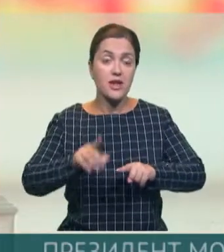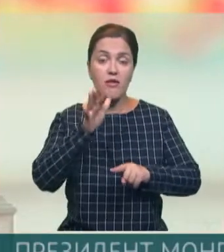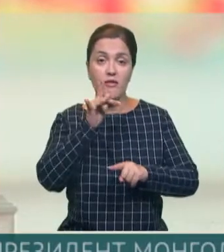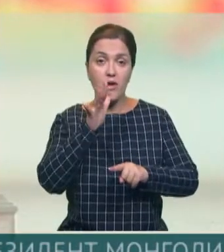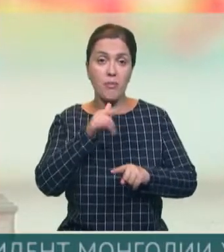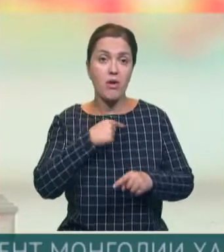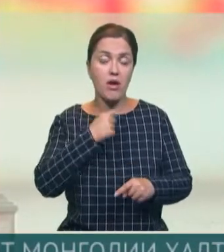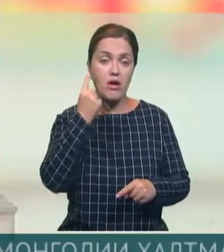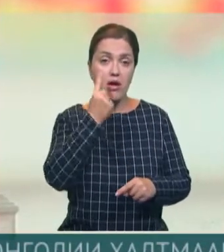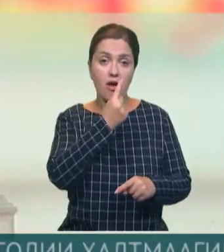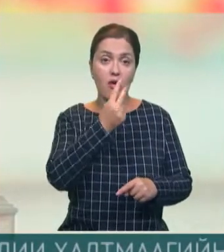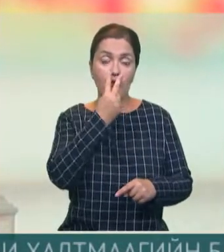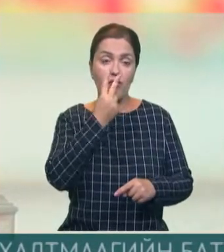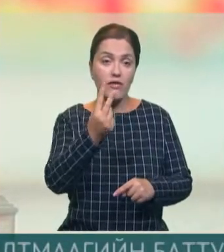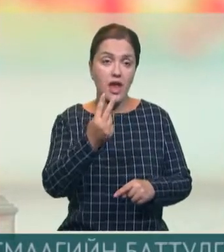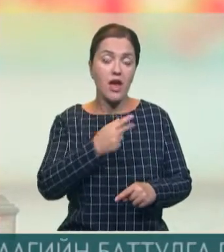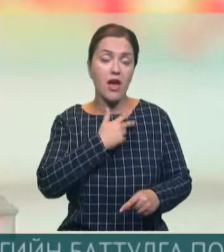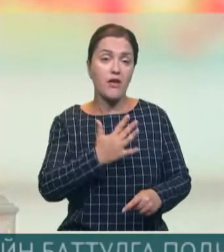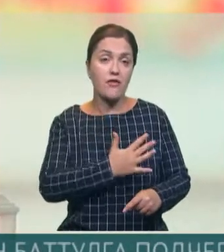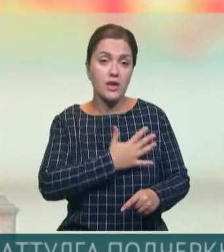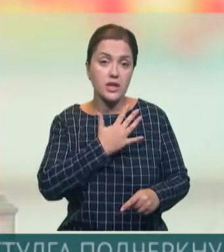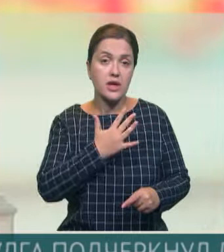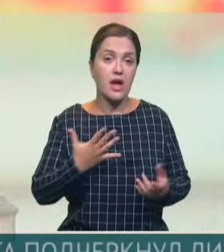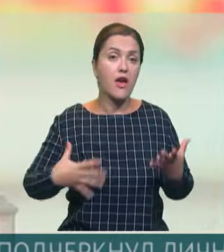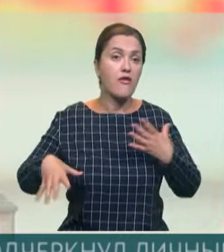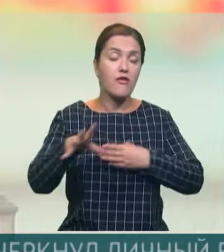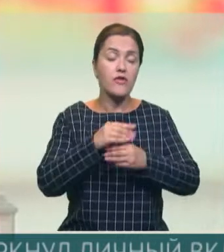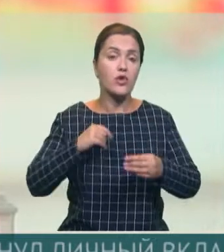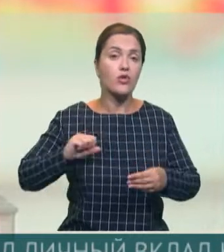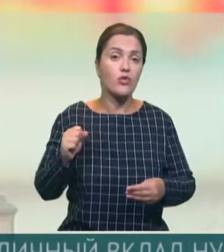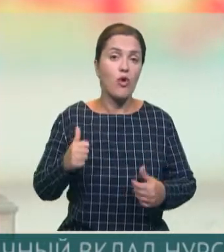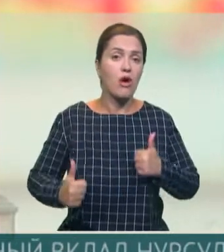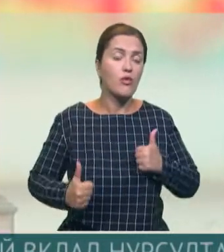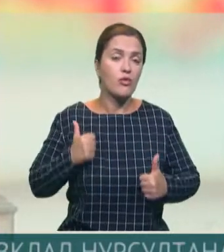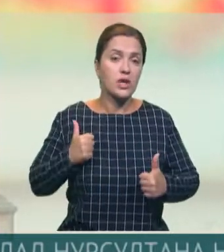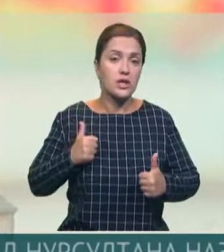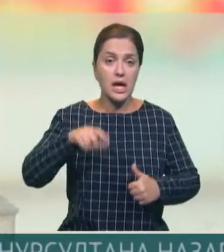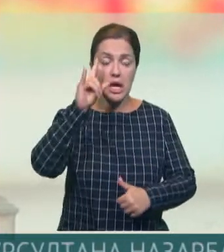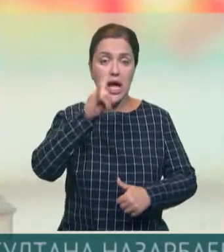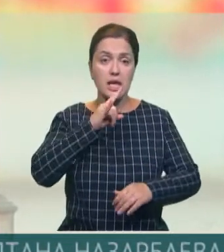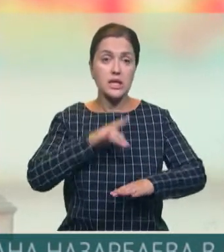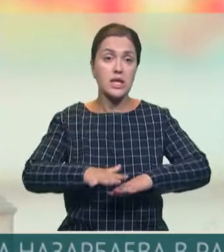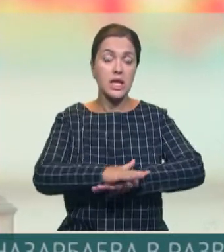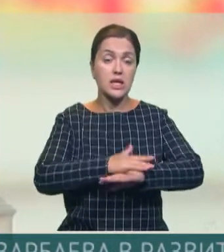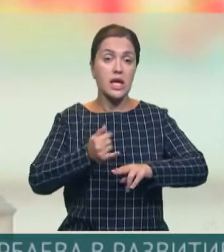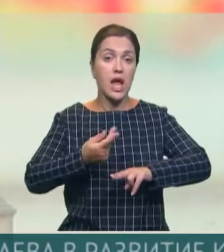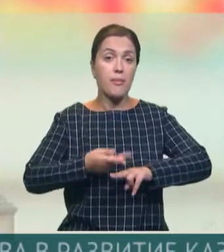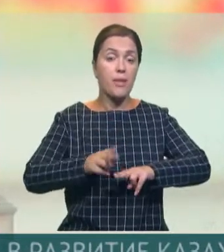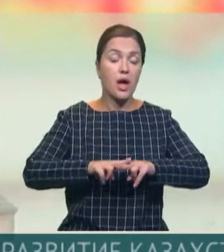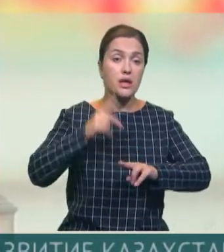наших глазах. Восхищает всех наших друзей, гордость всех казахстанцев. Поэтому